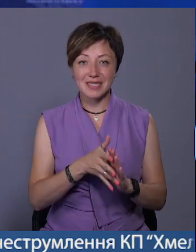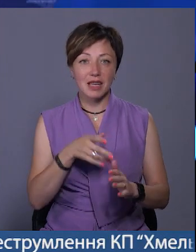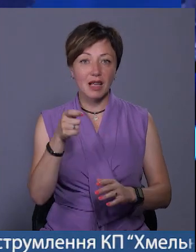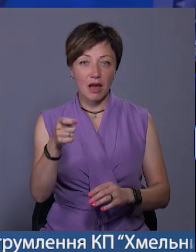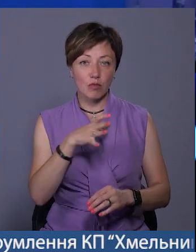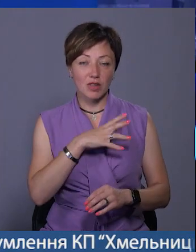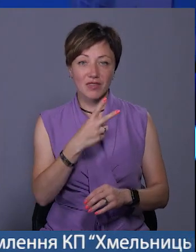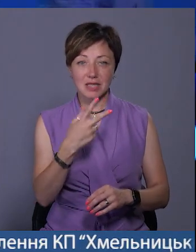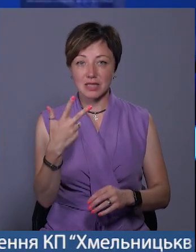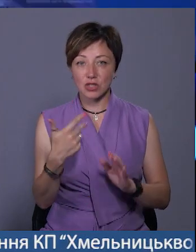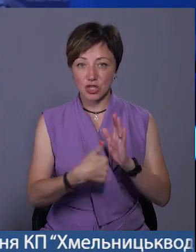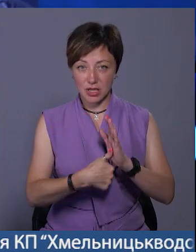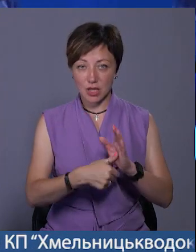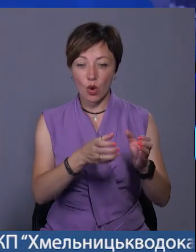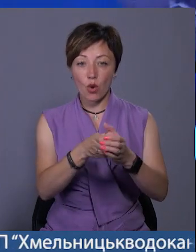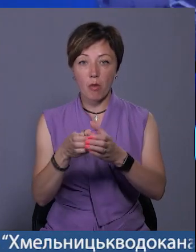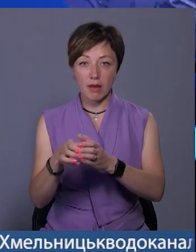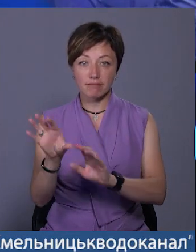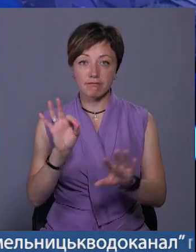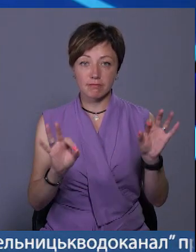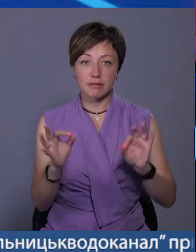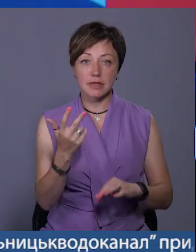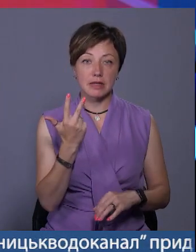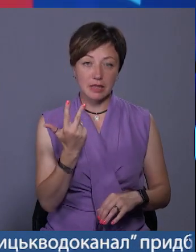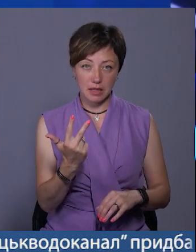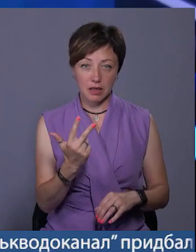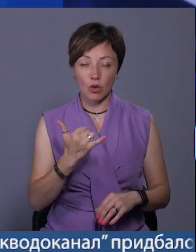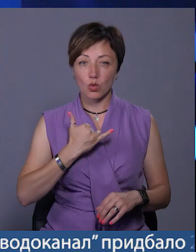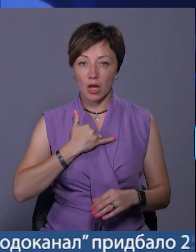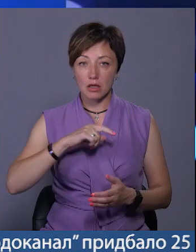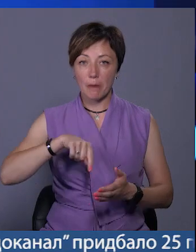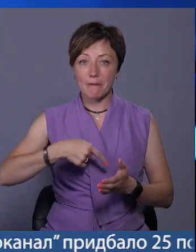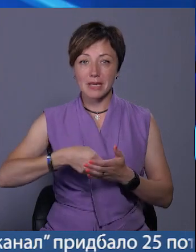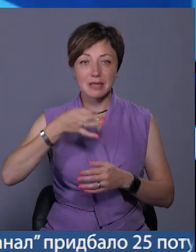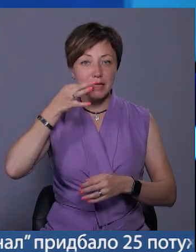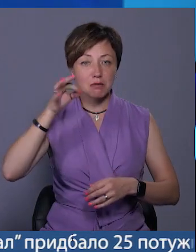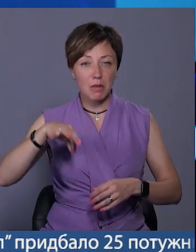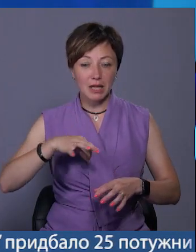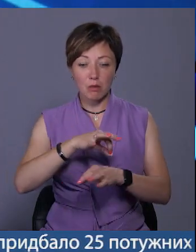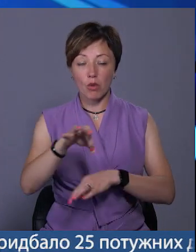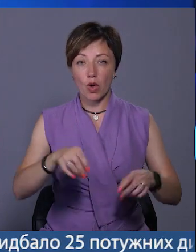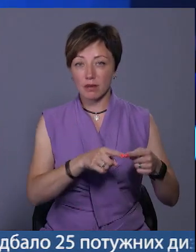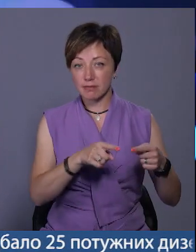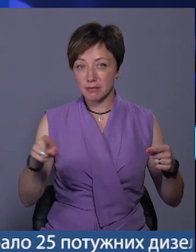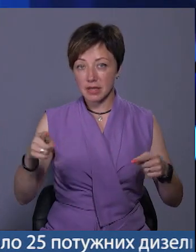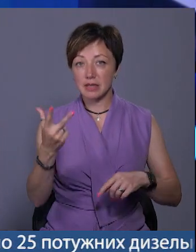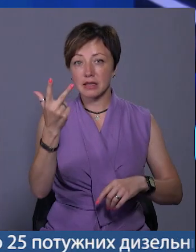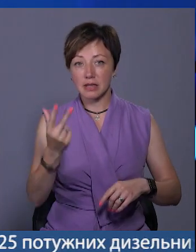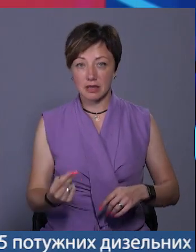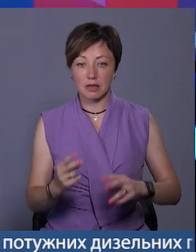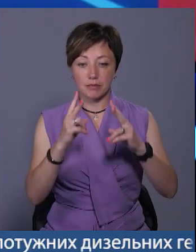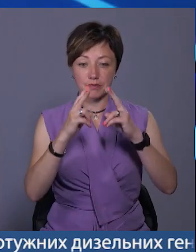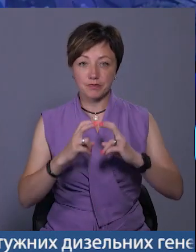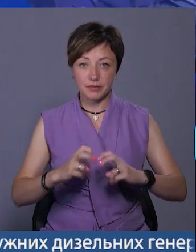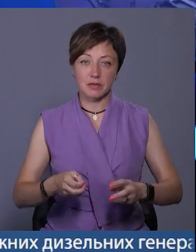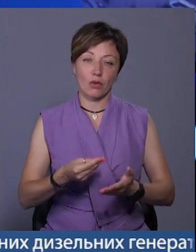ньому подали 26 громад, із них обрали 3. У нашому місті експерти проєкту впродовж 3 днів досліджуватимуть